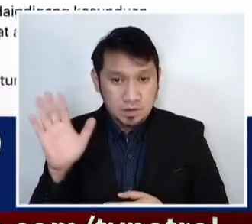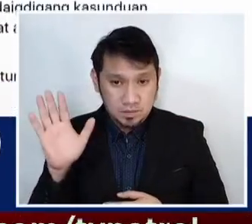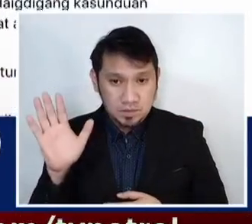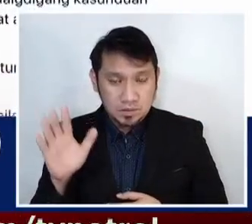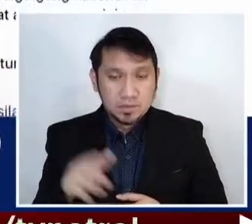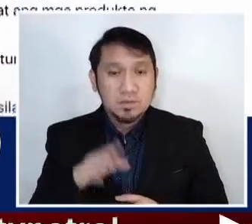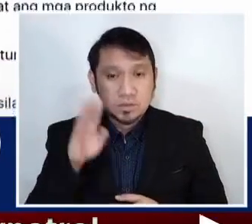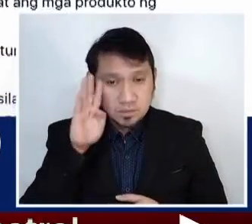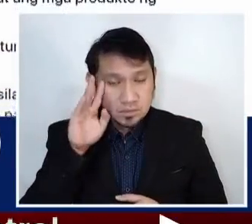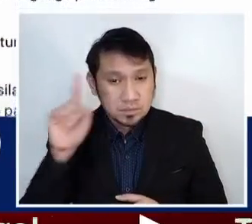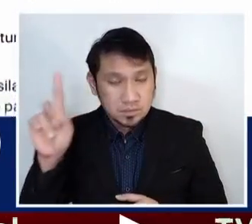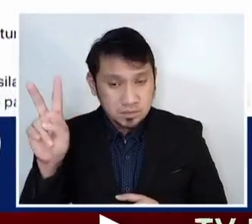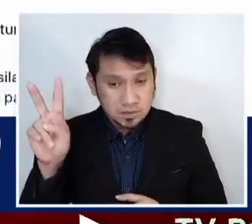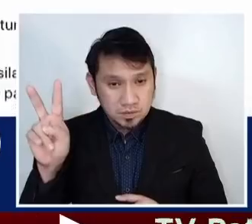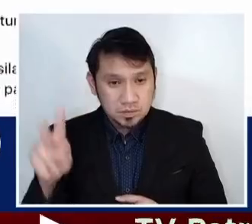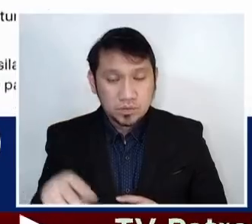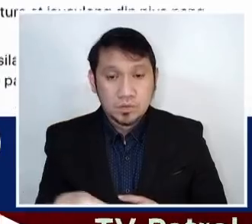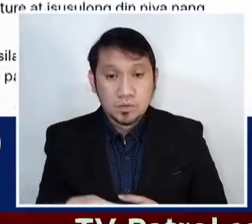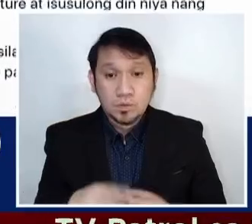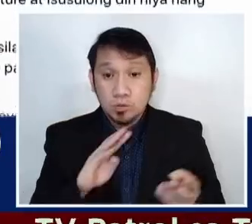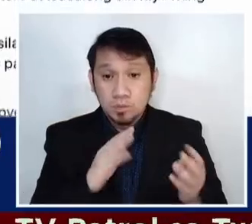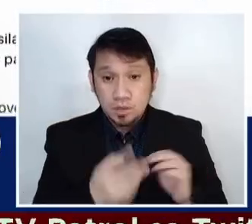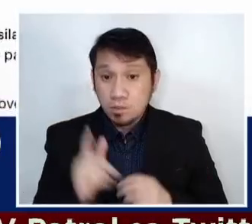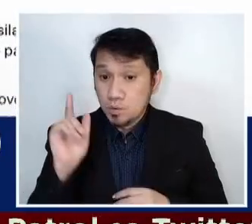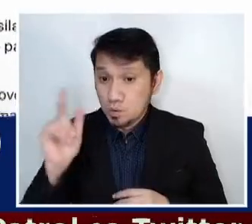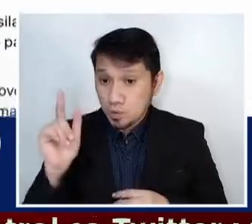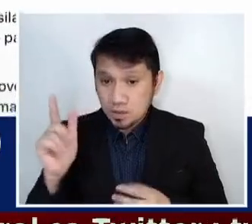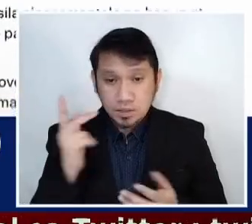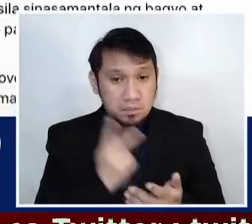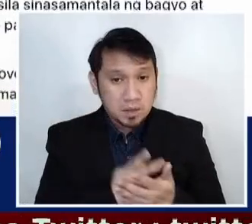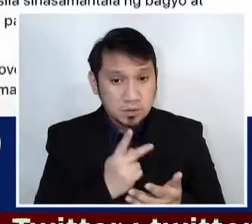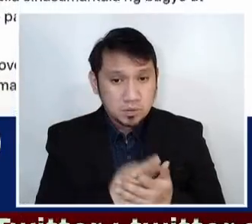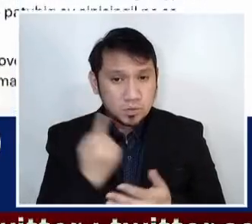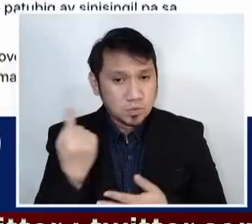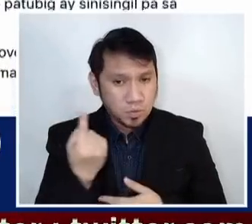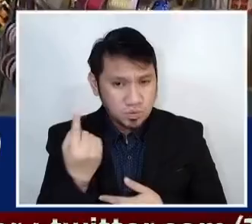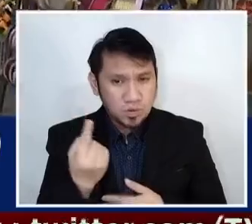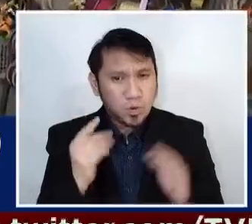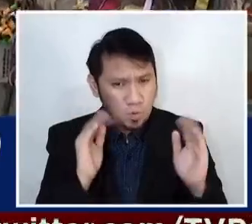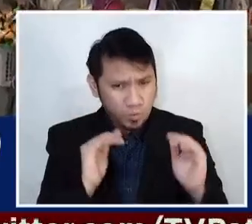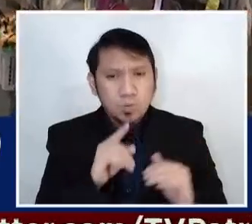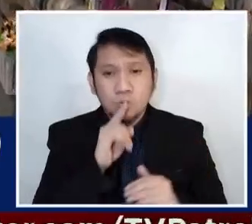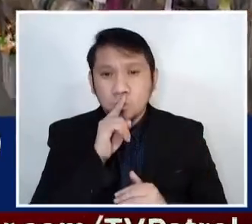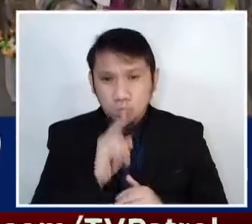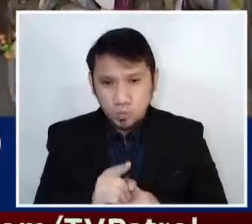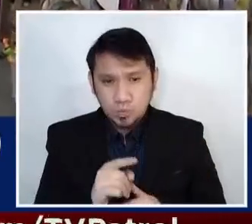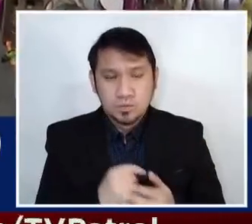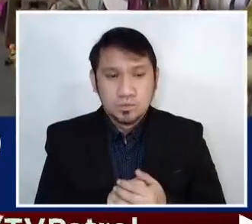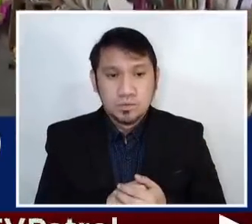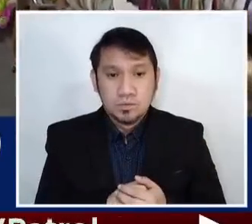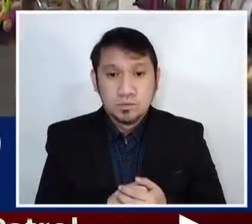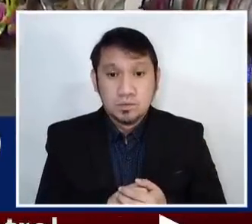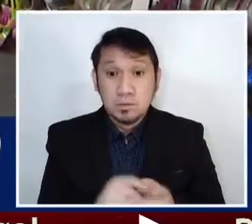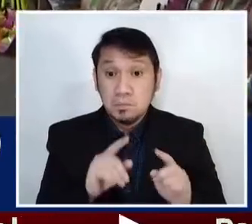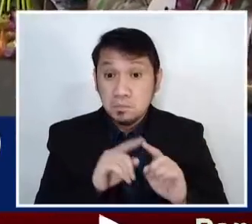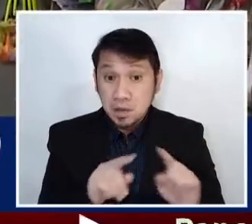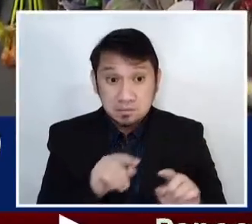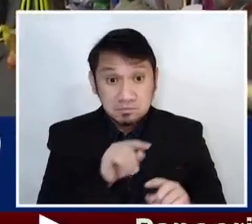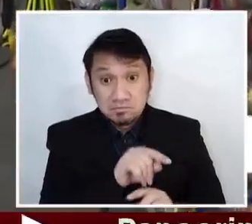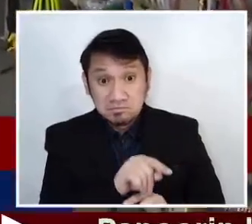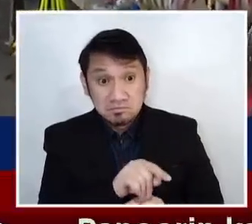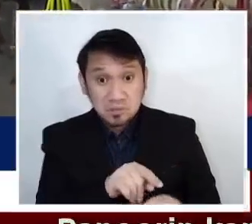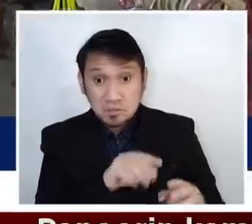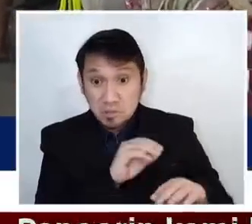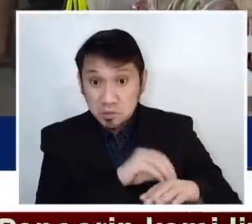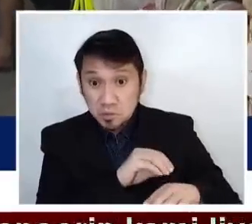President Bongbong Marcos na maibaba sa 20 pesos ang kilo ng bigas. Pero kung ang mga nagtitinda ng bigas ang